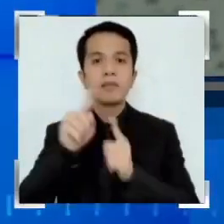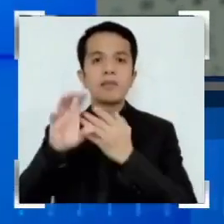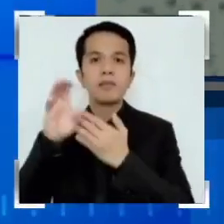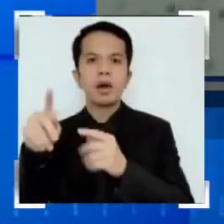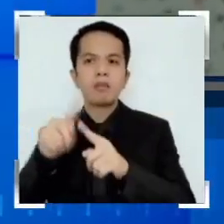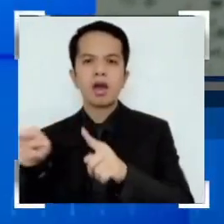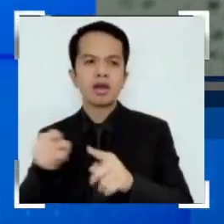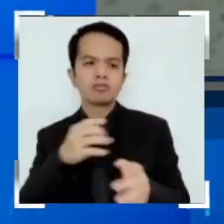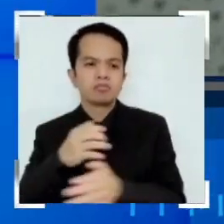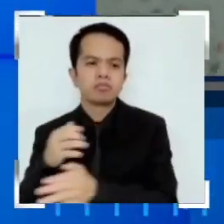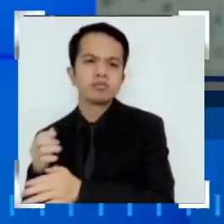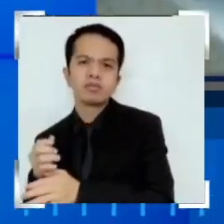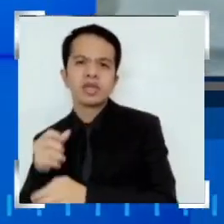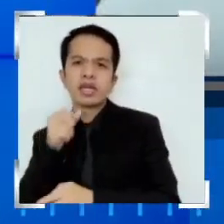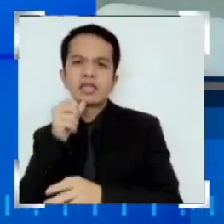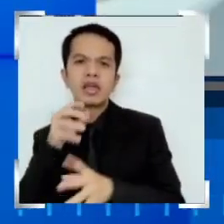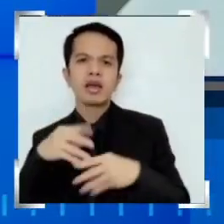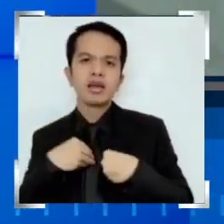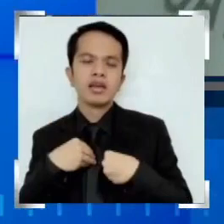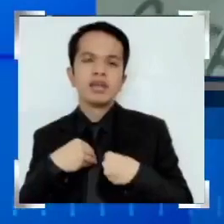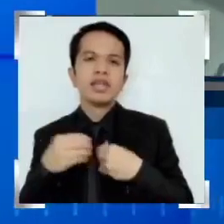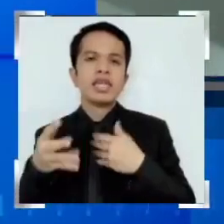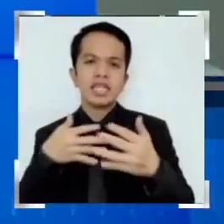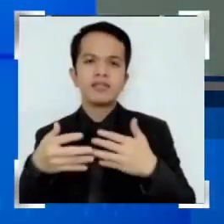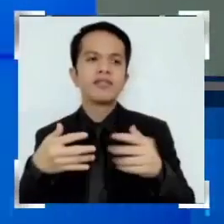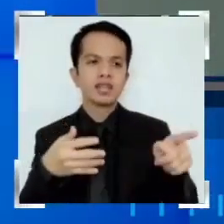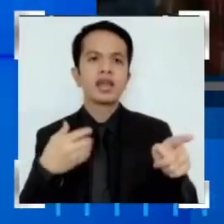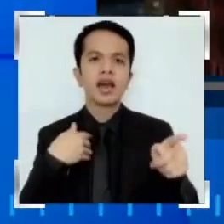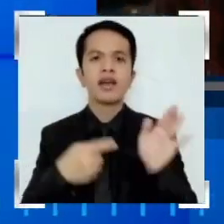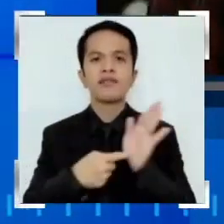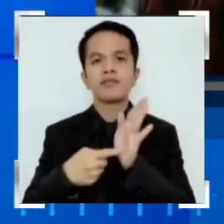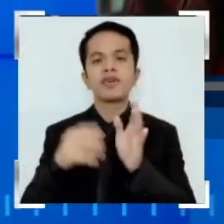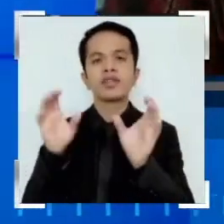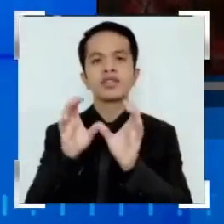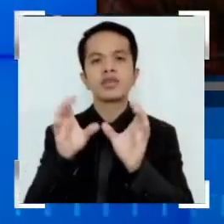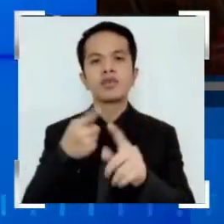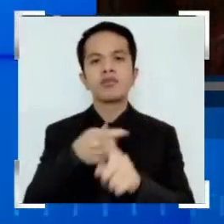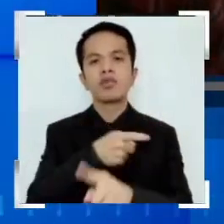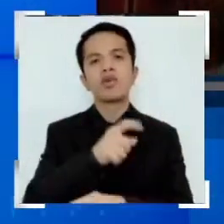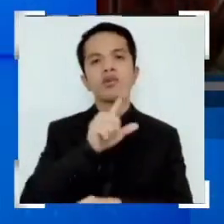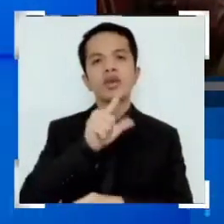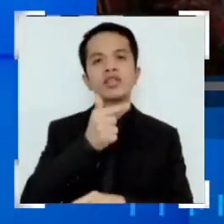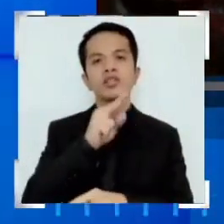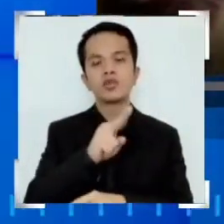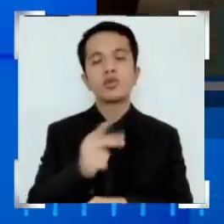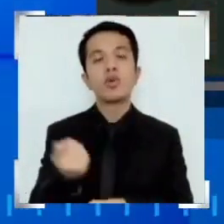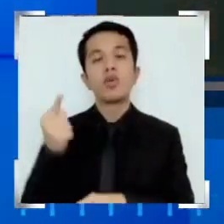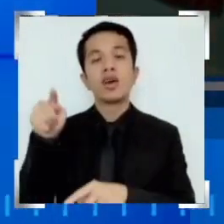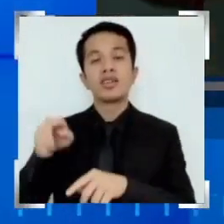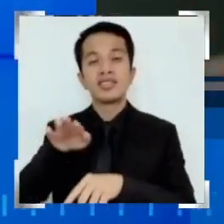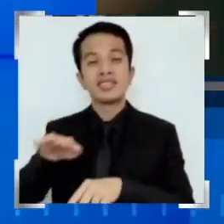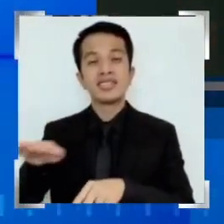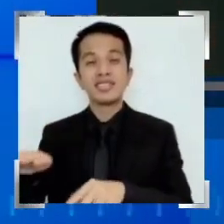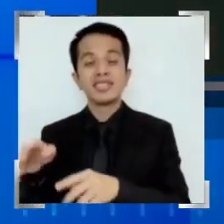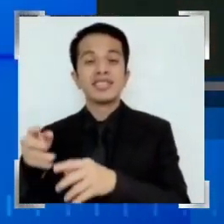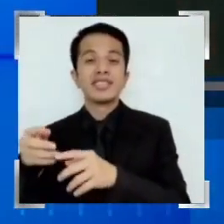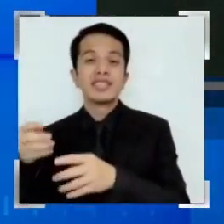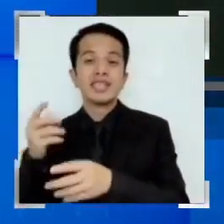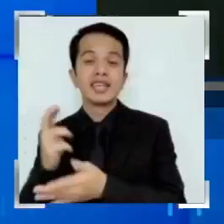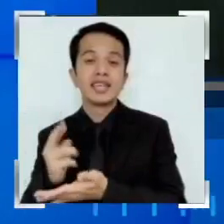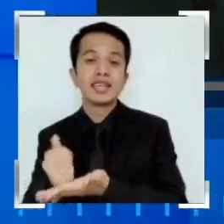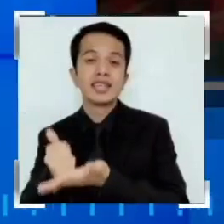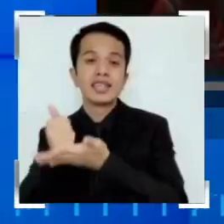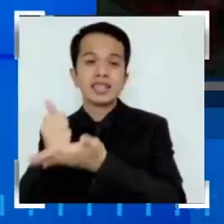ng ampunan kahit may sertifikasyon siya mula sa LGU. Isang bata sa mga na-rescue nang mag-surprise inspection